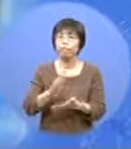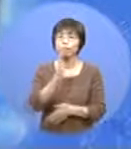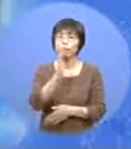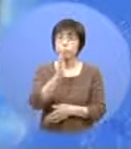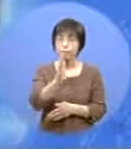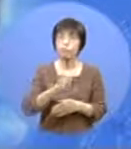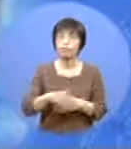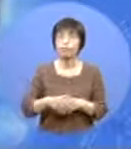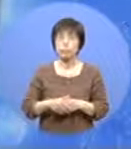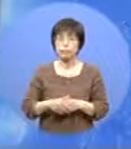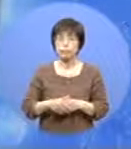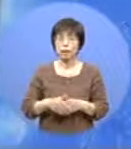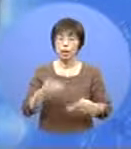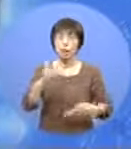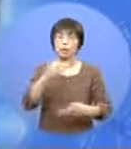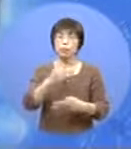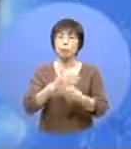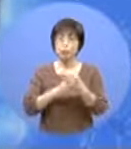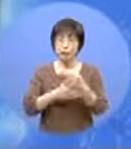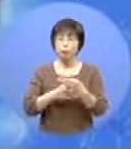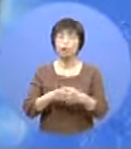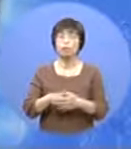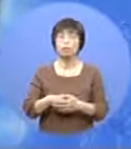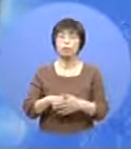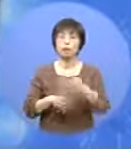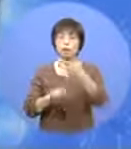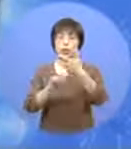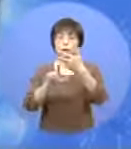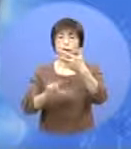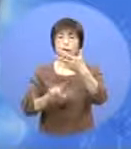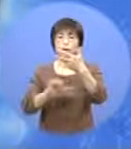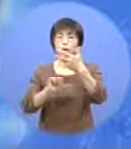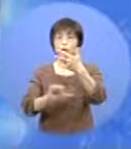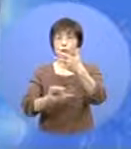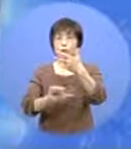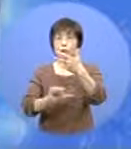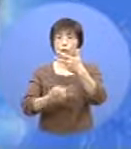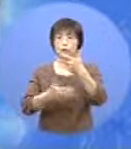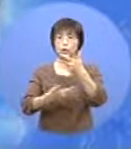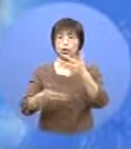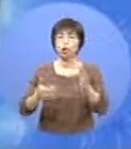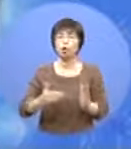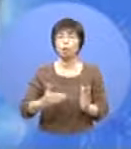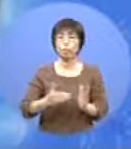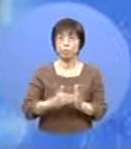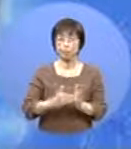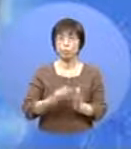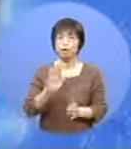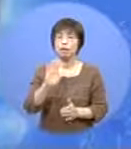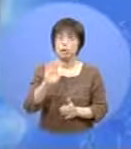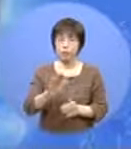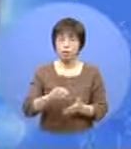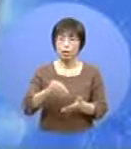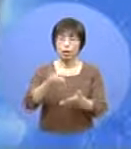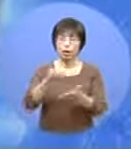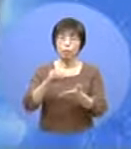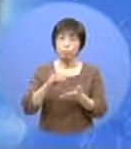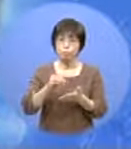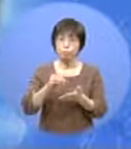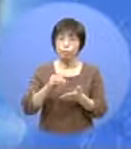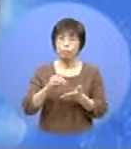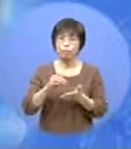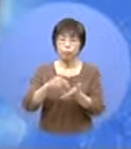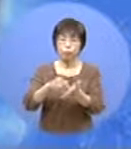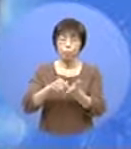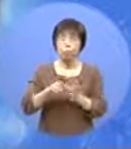。締め切りはどちらの場合も7月5日水曜日必着です。プレゼントの応募の